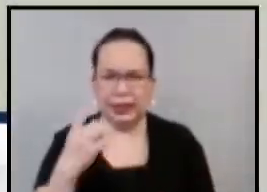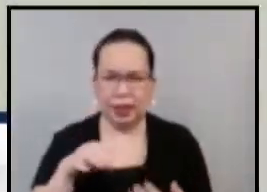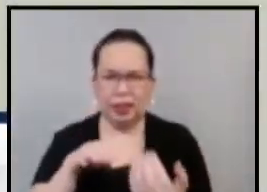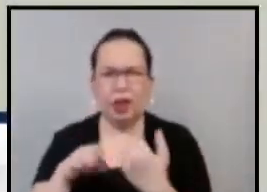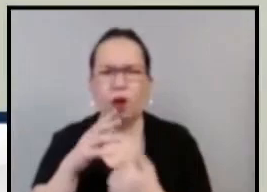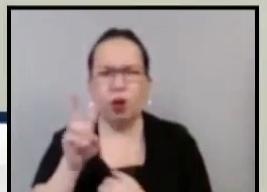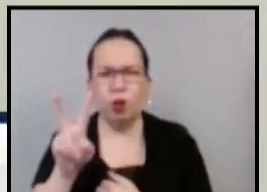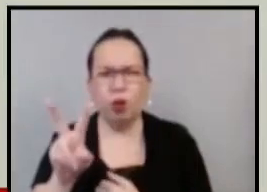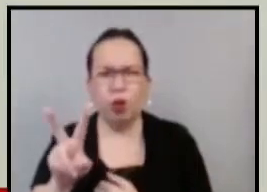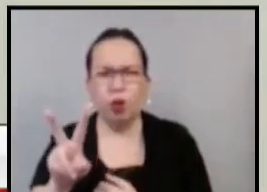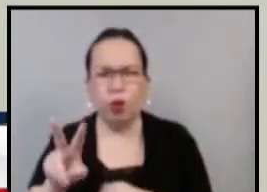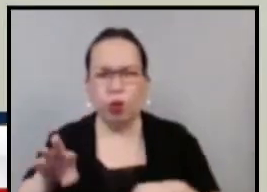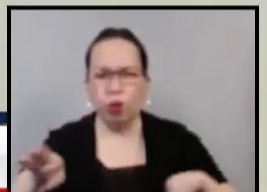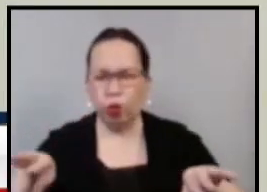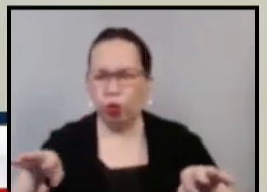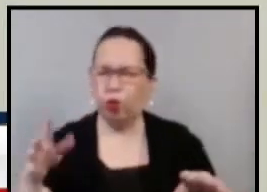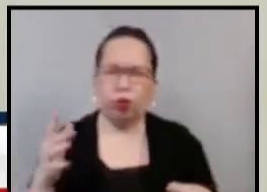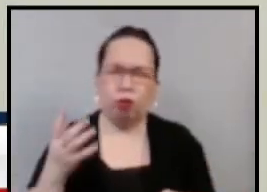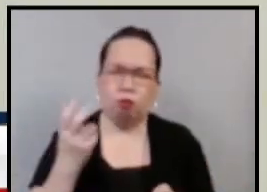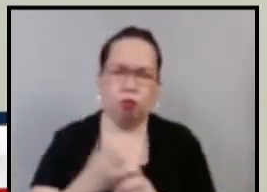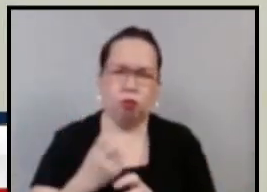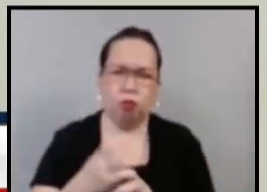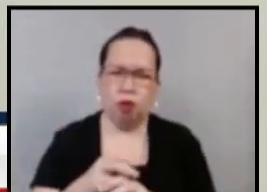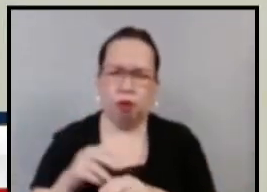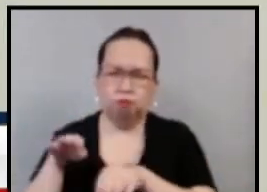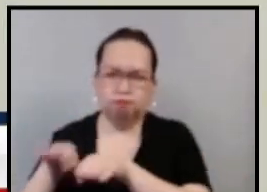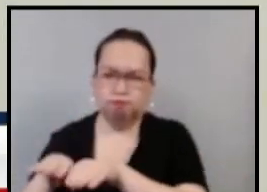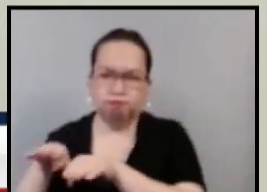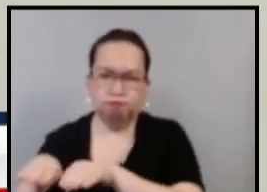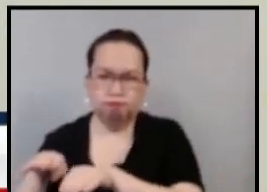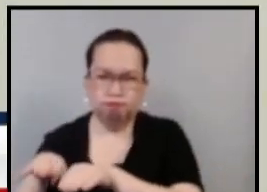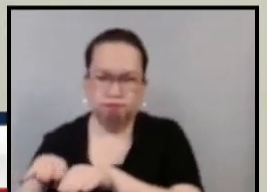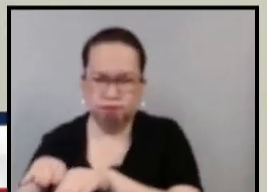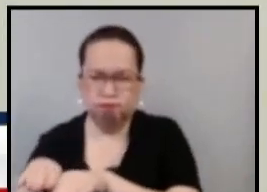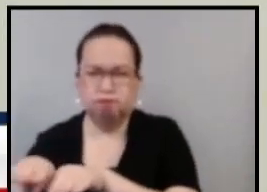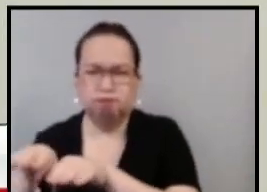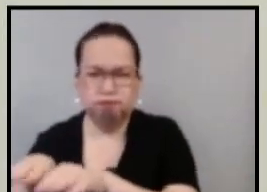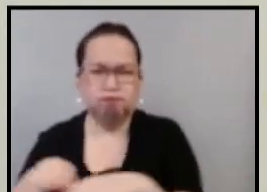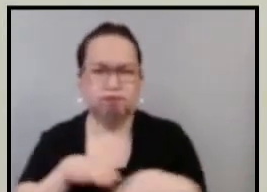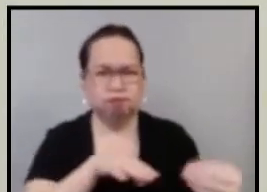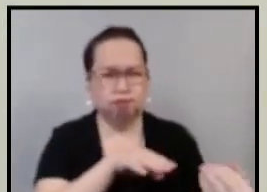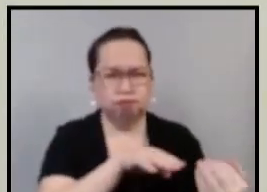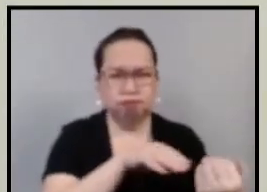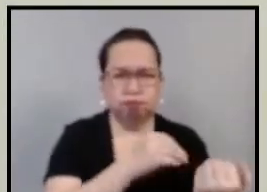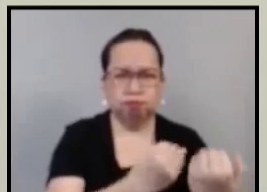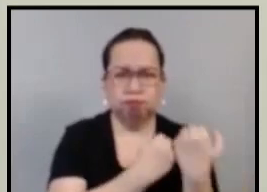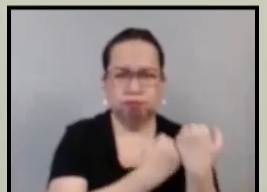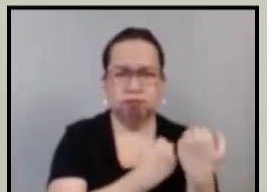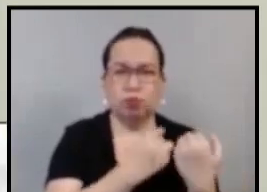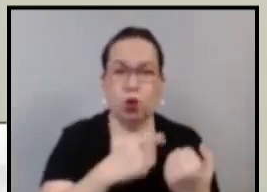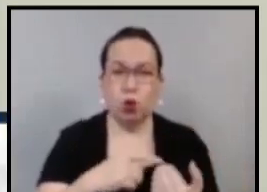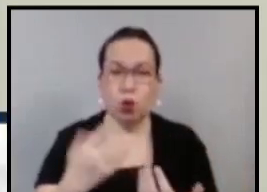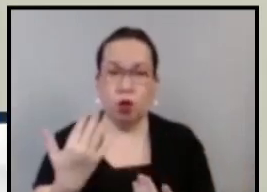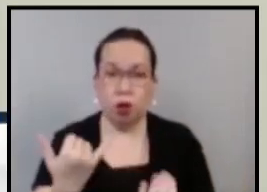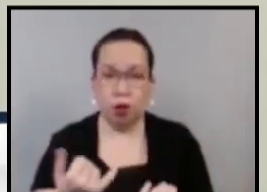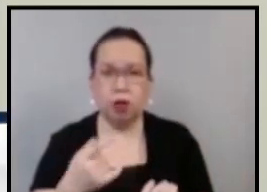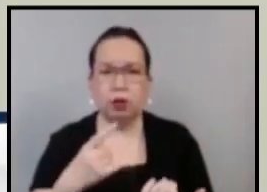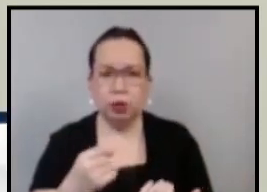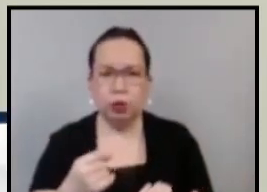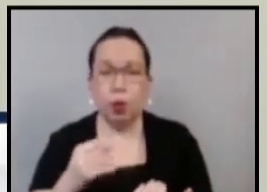nasa kanan eh. So ngayon, yung mga buses na nasa gitna, hindi na sila bumabalandra kasi naka-confine sila